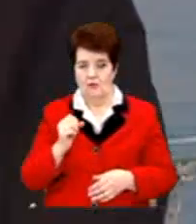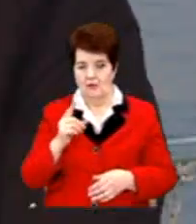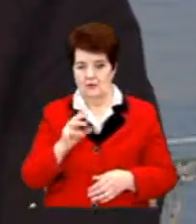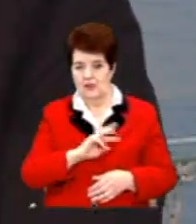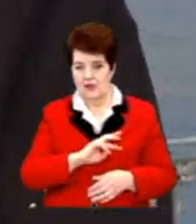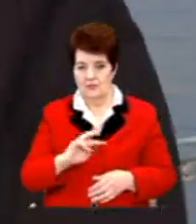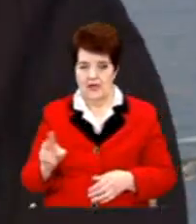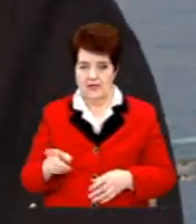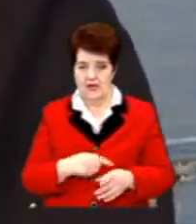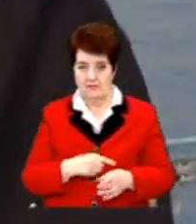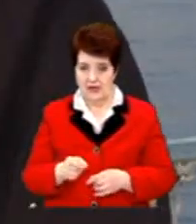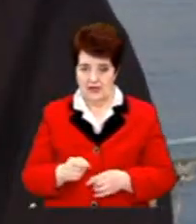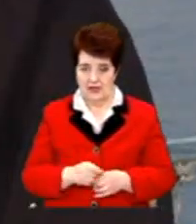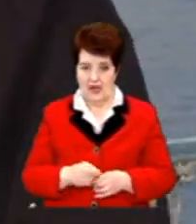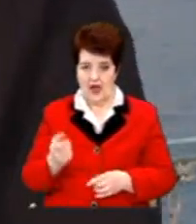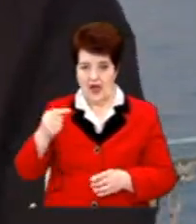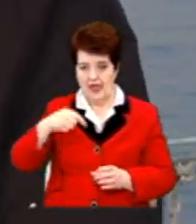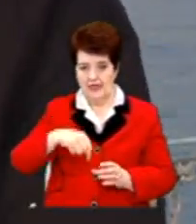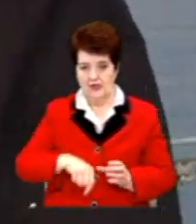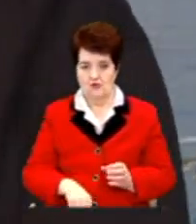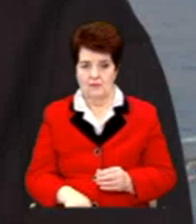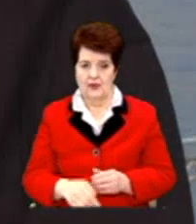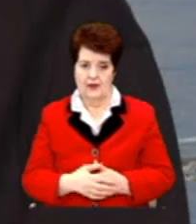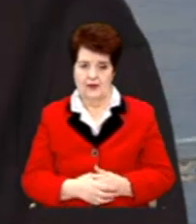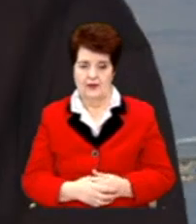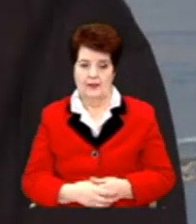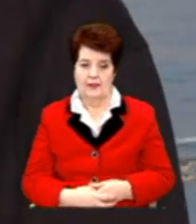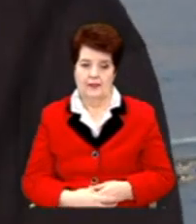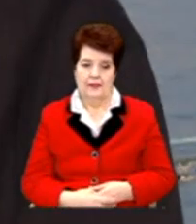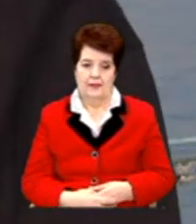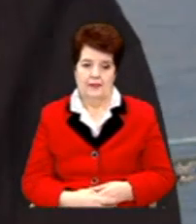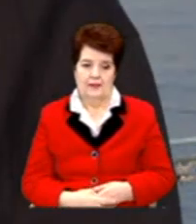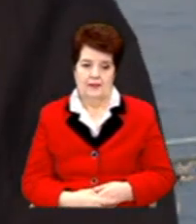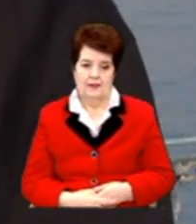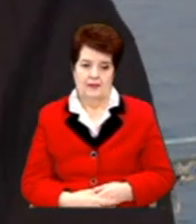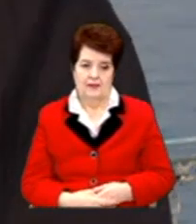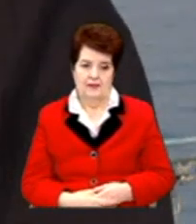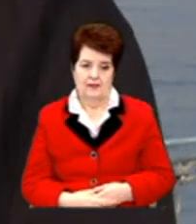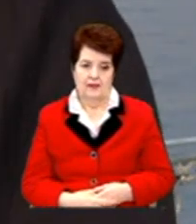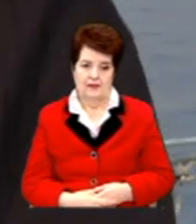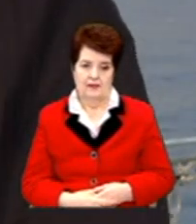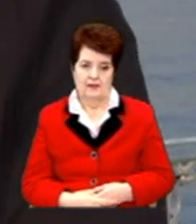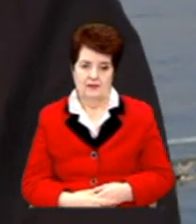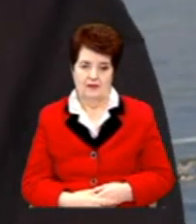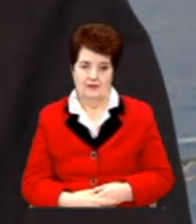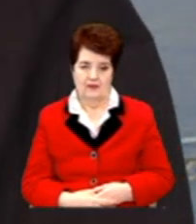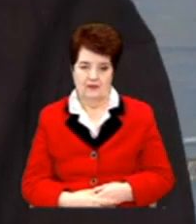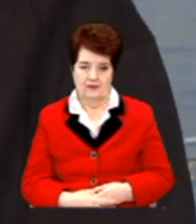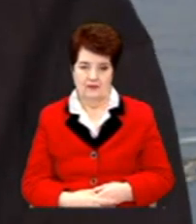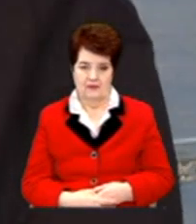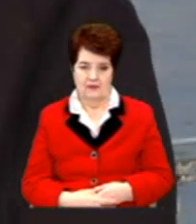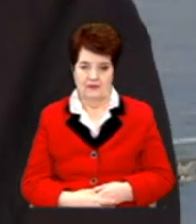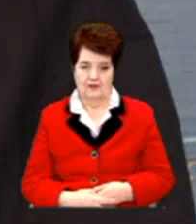adâncime. We definitely see examples of, you know, human beings. We see plastics, we see debris. You know,